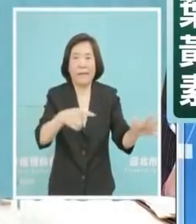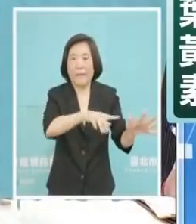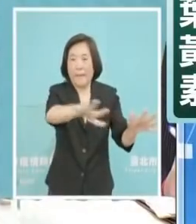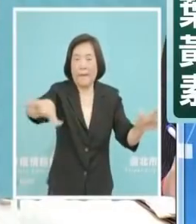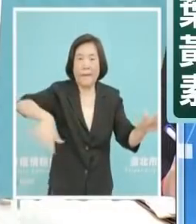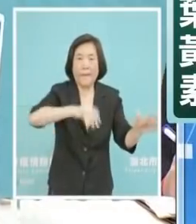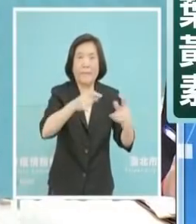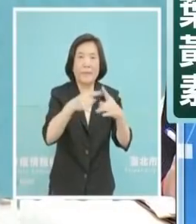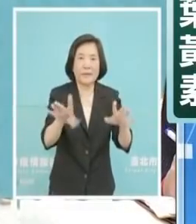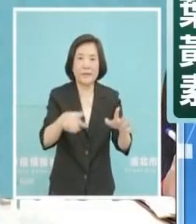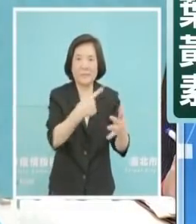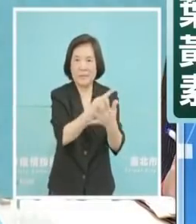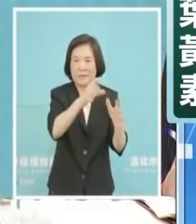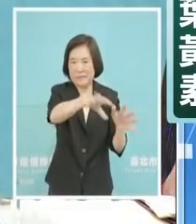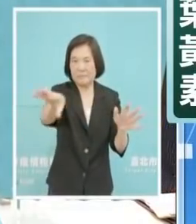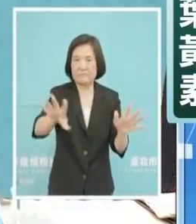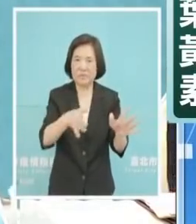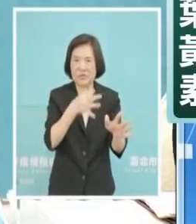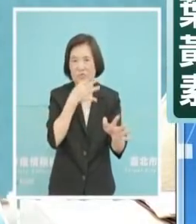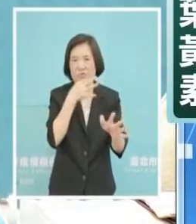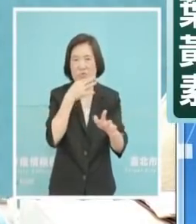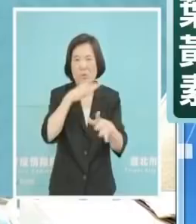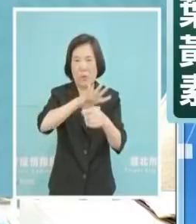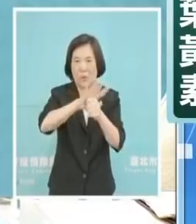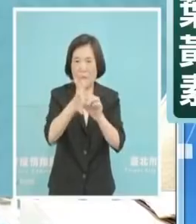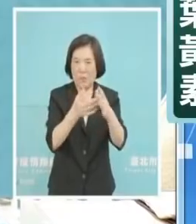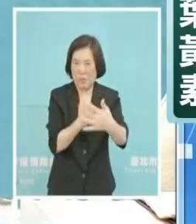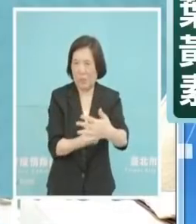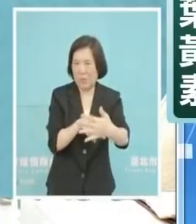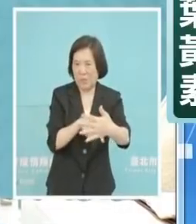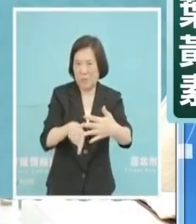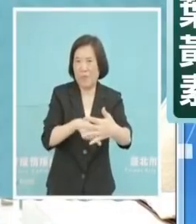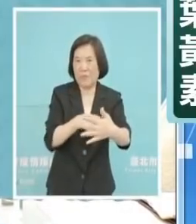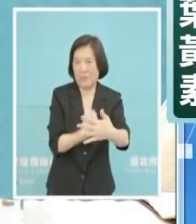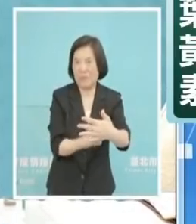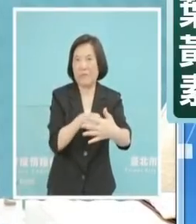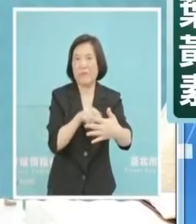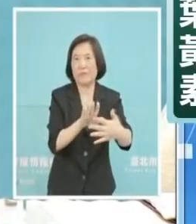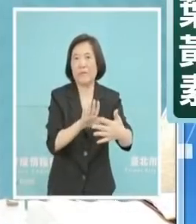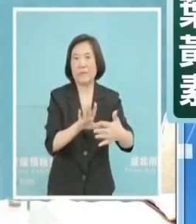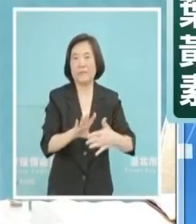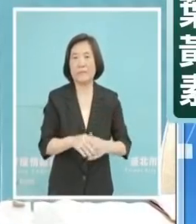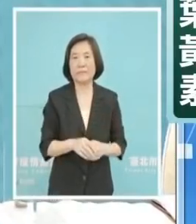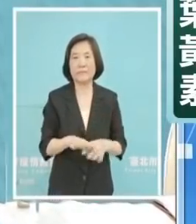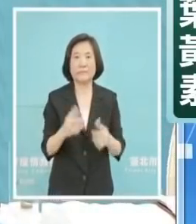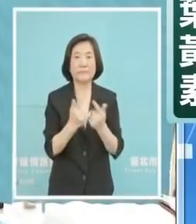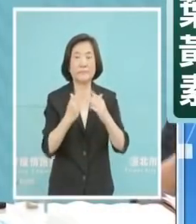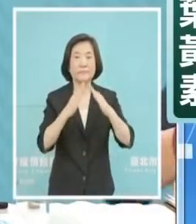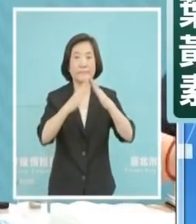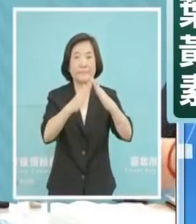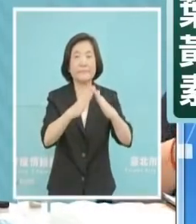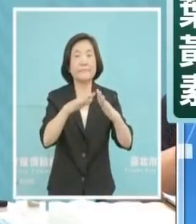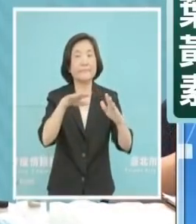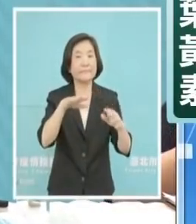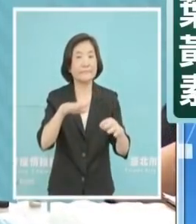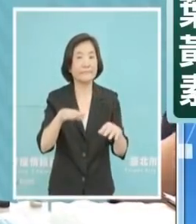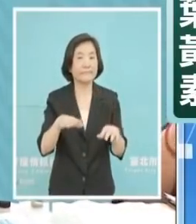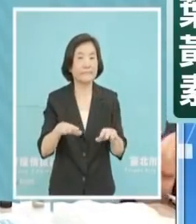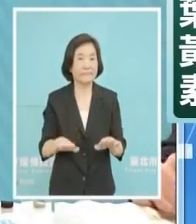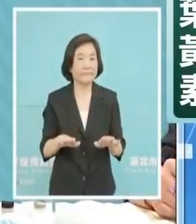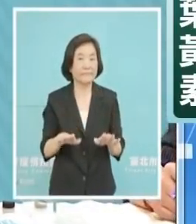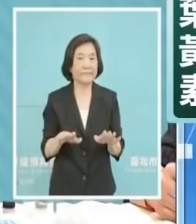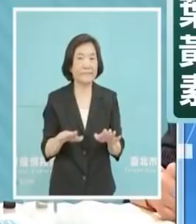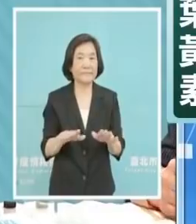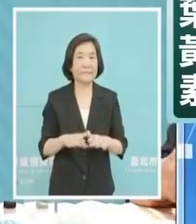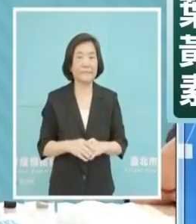对， 他根本不需要去找个药商再来申请，不用了。 对， 在这个东西我们有没有用过？有，你看到没有？在前面那个什么 COVAX，